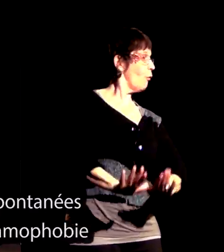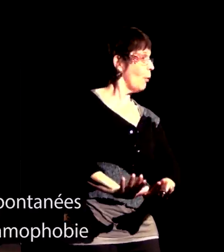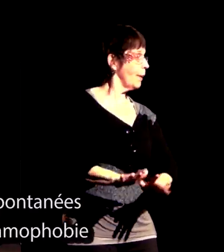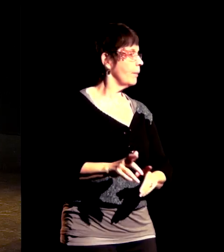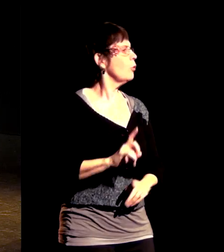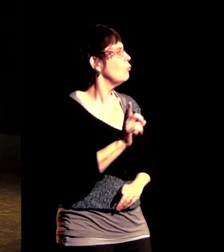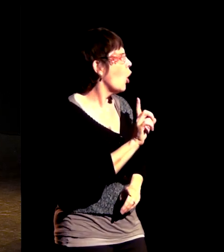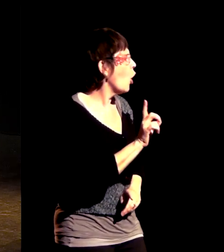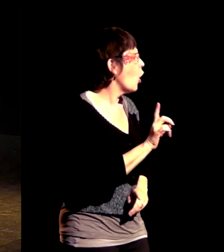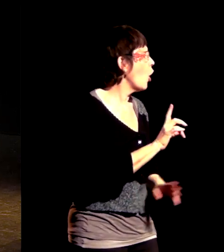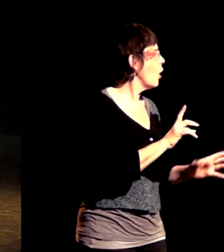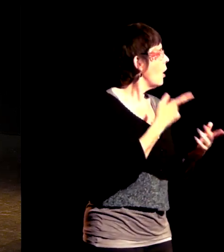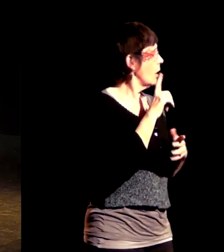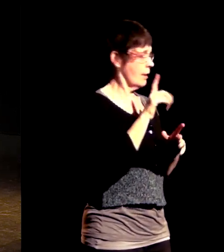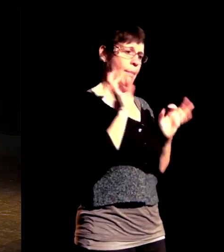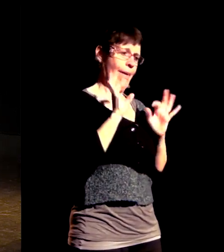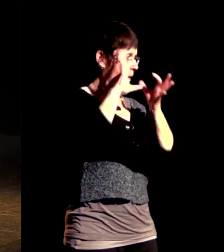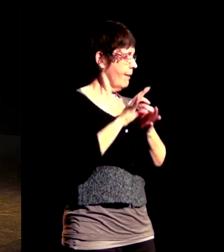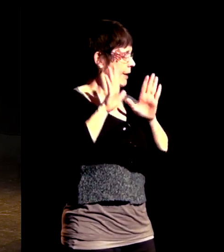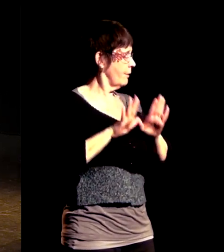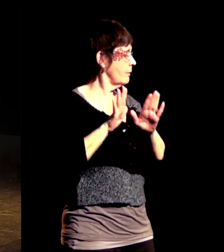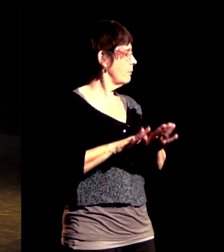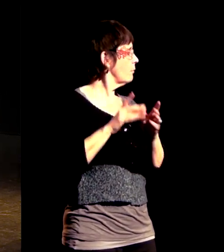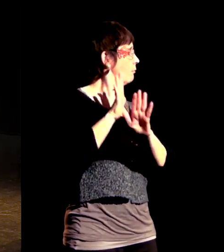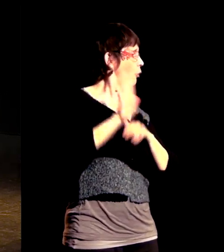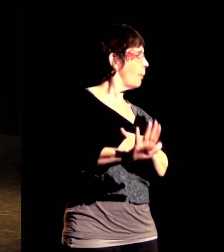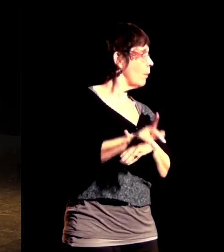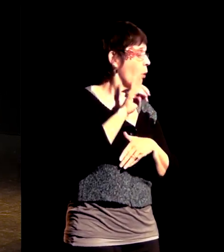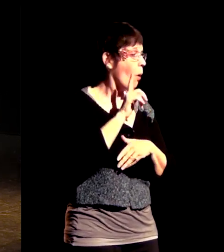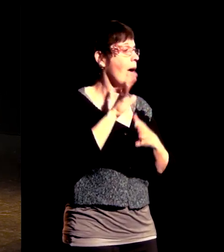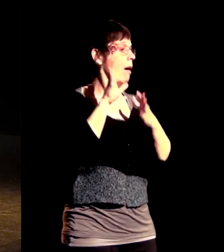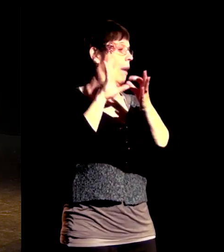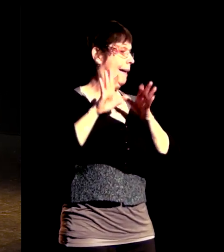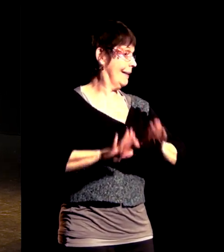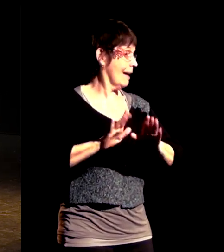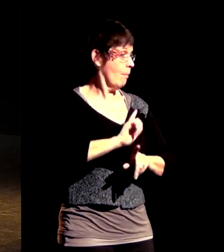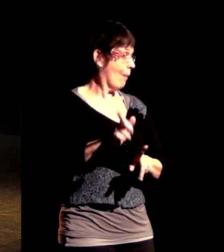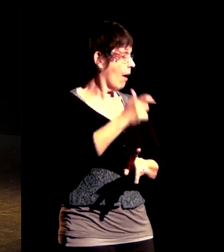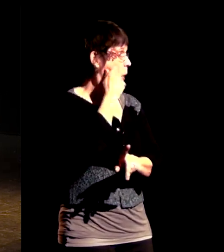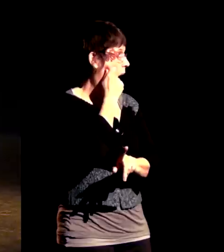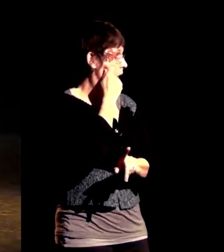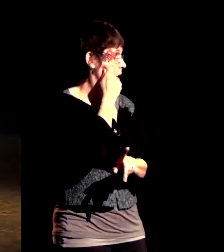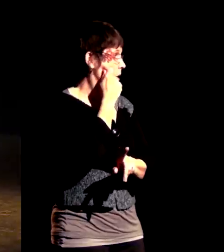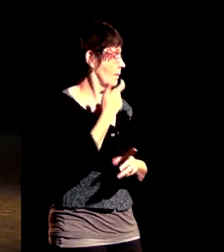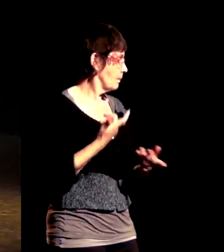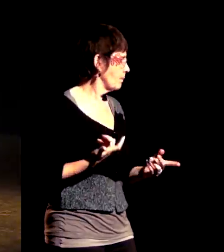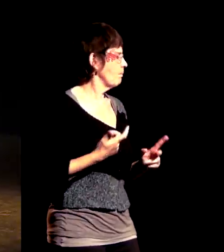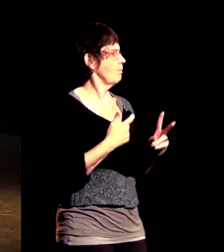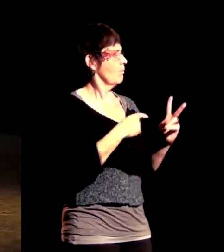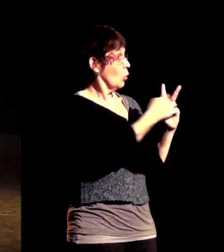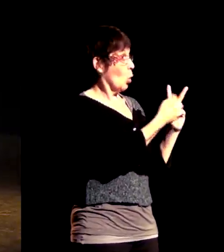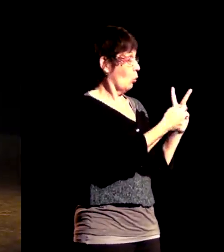que l'islam n'est pas une race, je cite, et on refuse leurs paroles, on refuse leurs mots d'ordre.